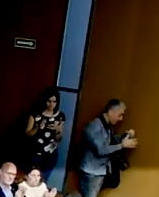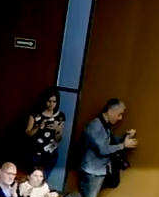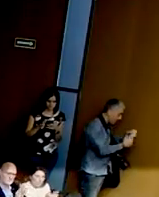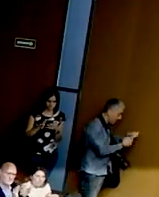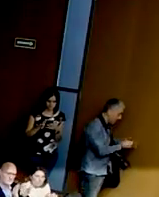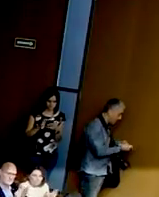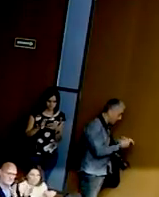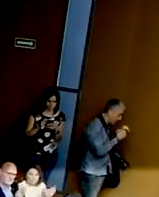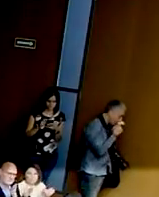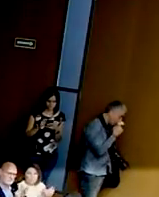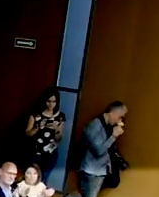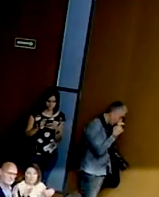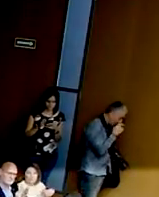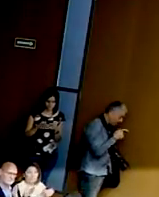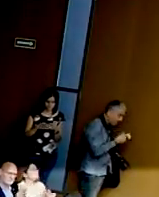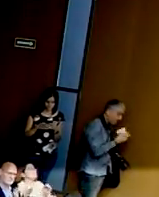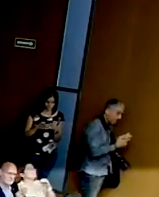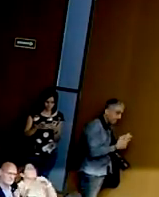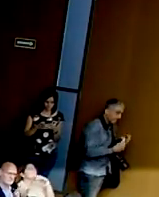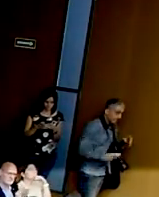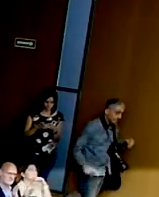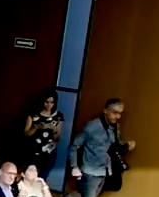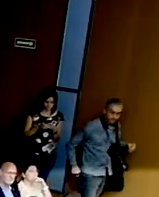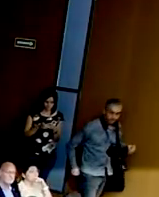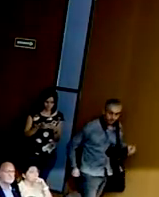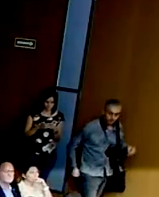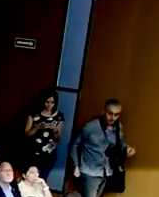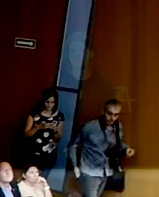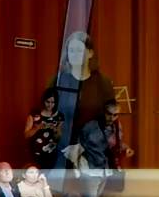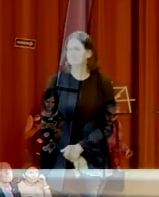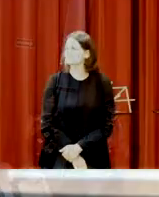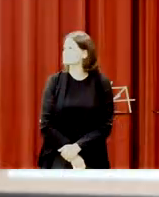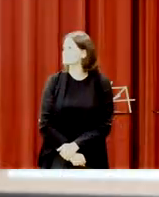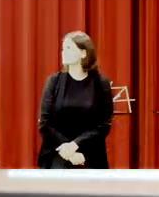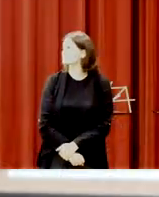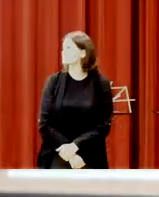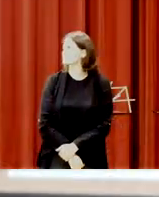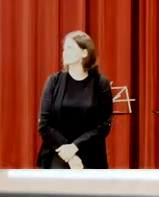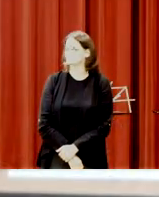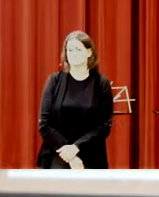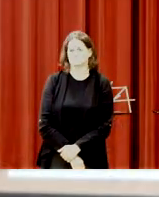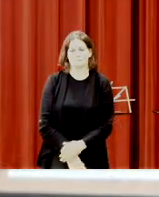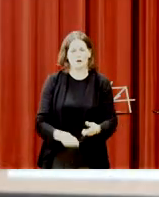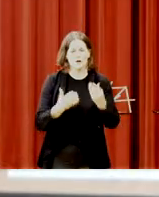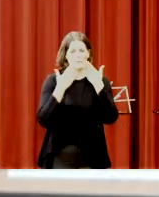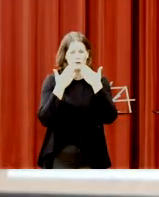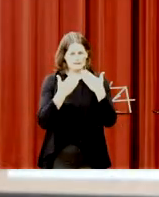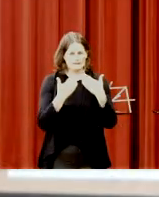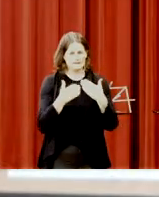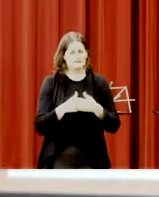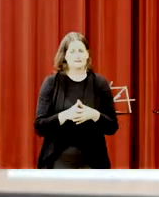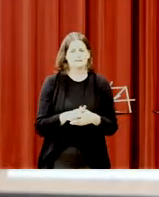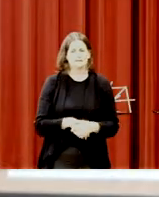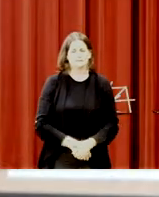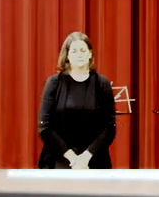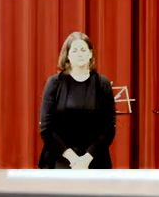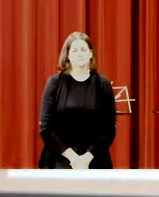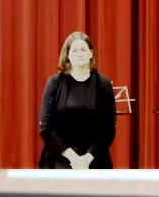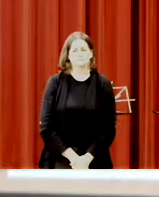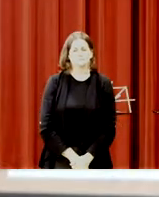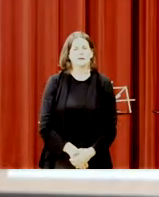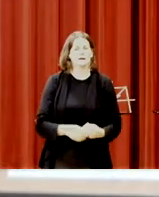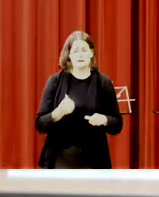Moltes gràcies. Bé, fa dos mesos que s'estrenava com a màxima responsable de la Conselleria i avui per